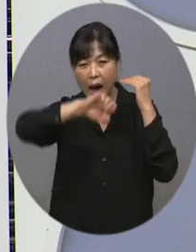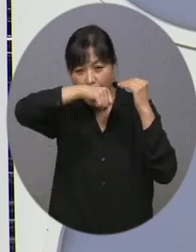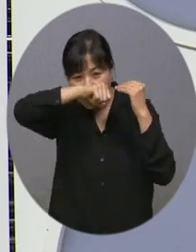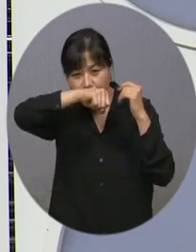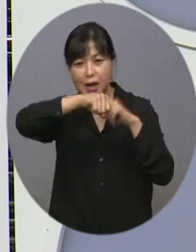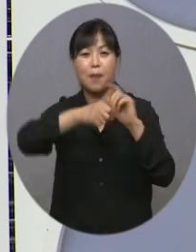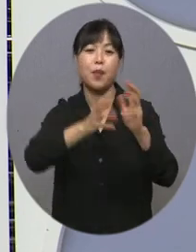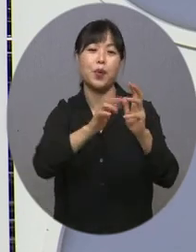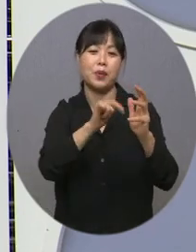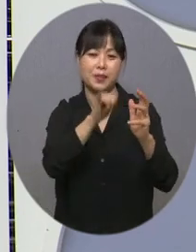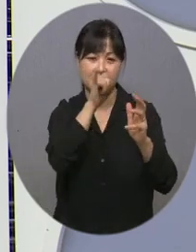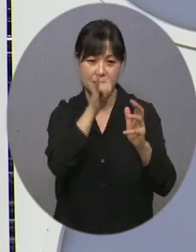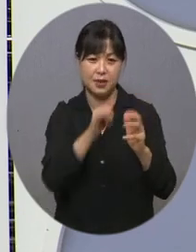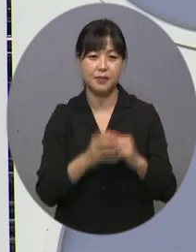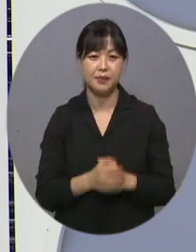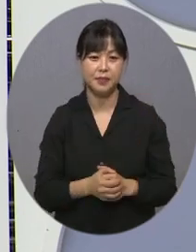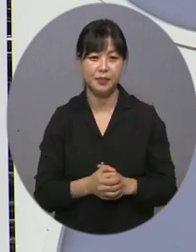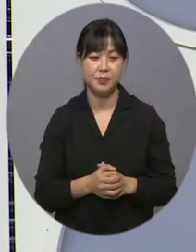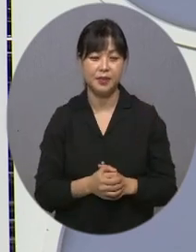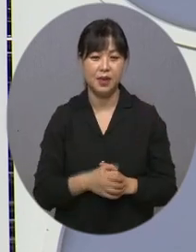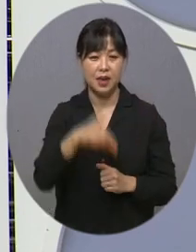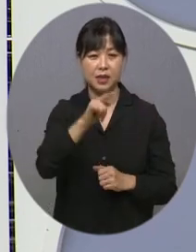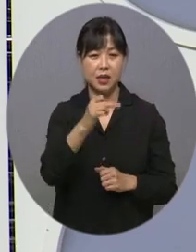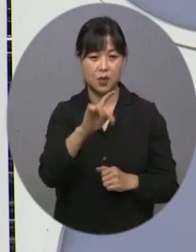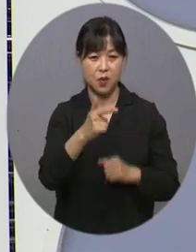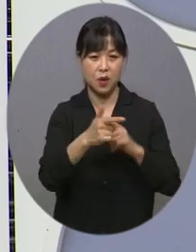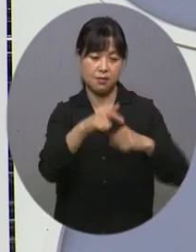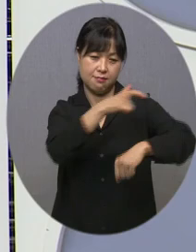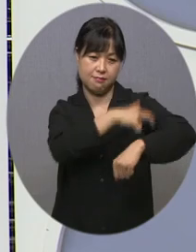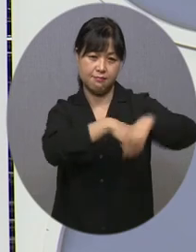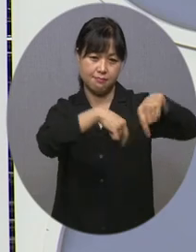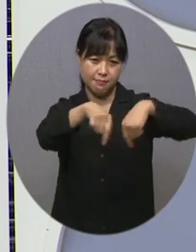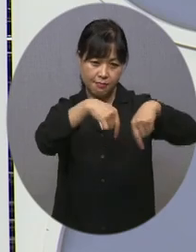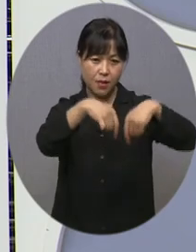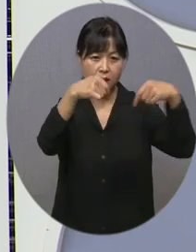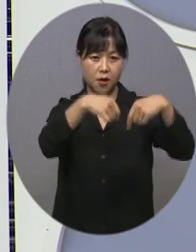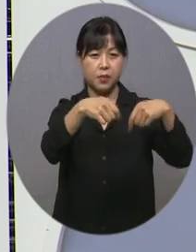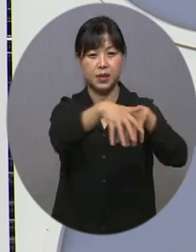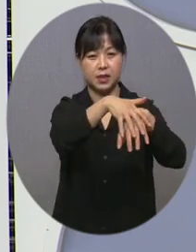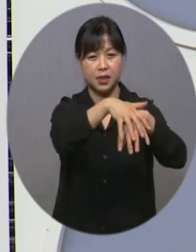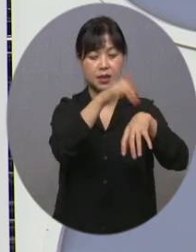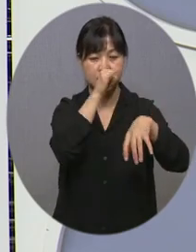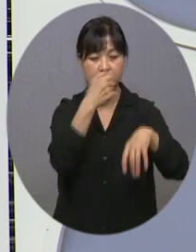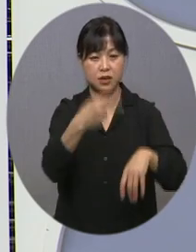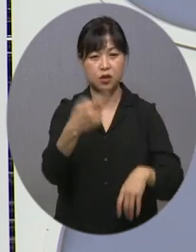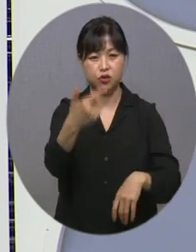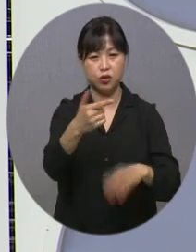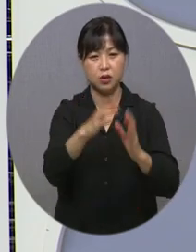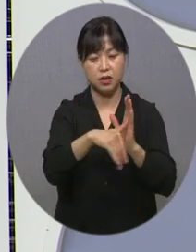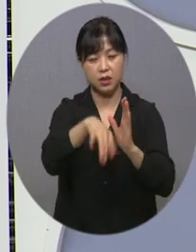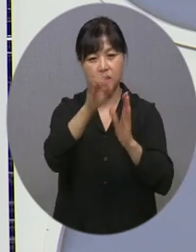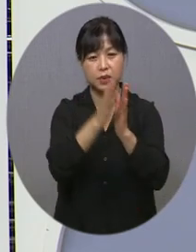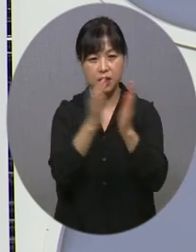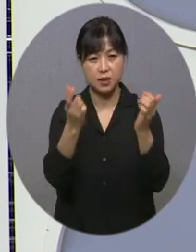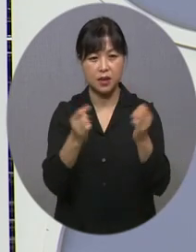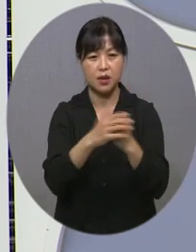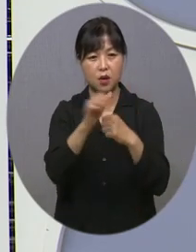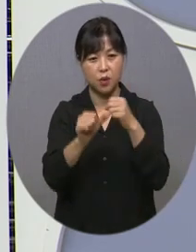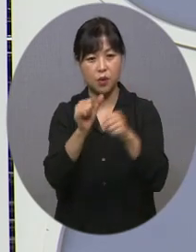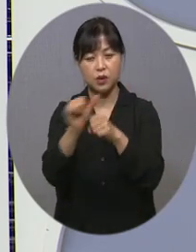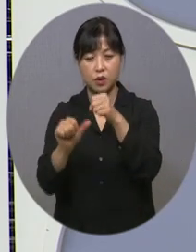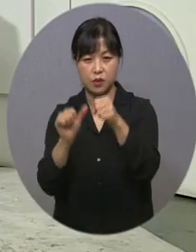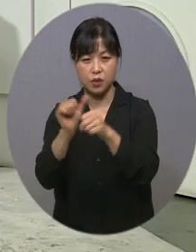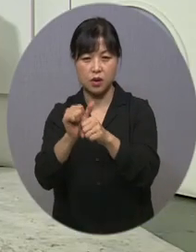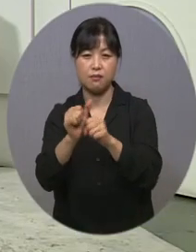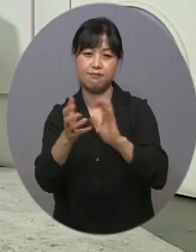포럼이라고 있습니다. 그게 그 장관급 협의체인데요. 네. 그게 2006년에 처음 이제 시작이 됐어요. 그래서 5년마다 개최되는